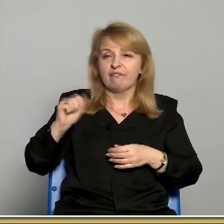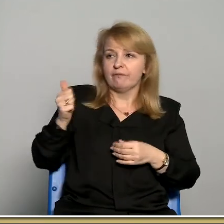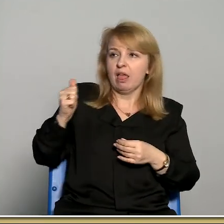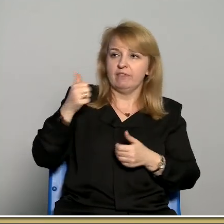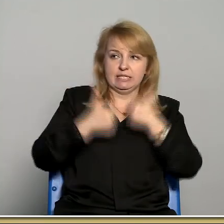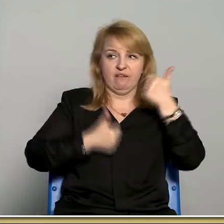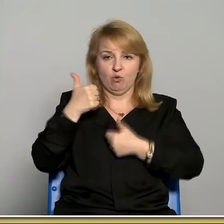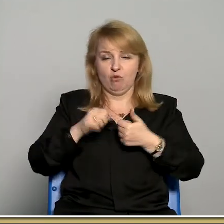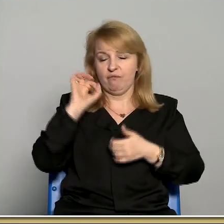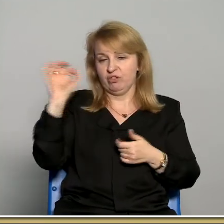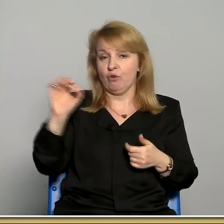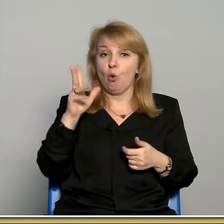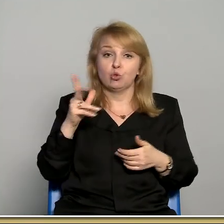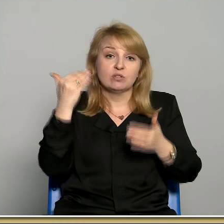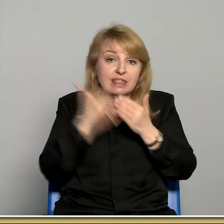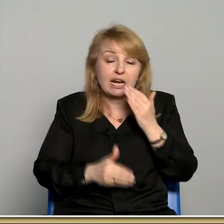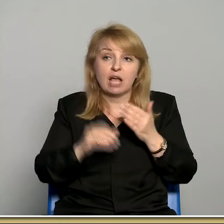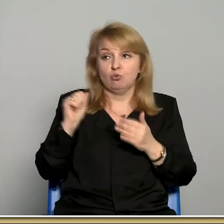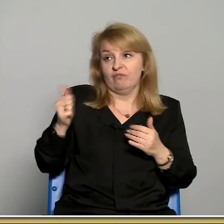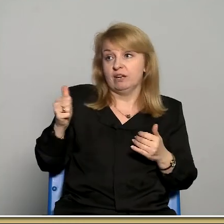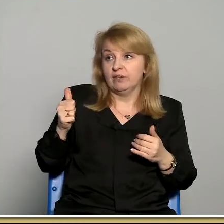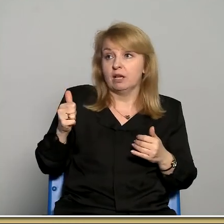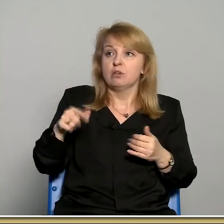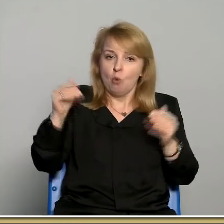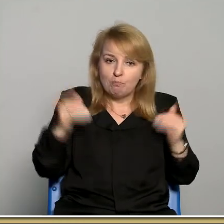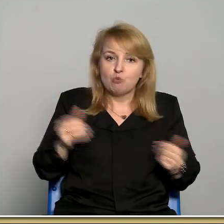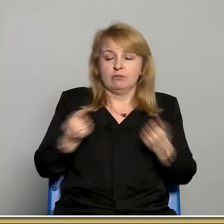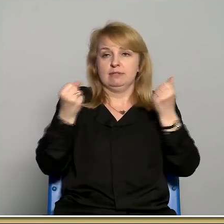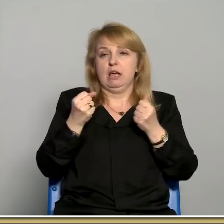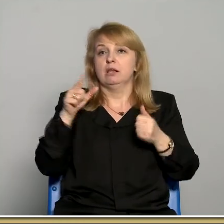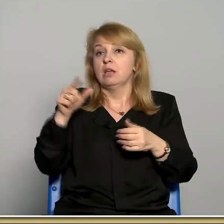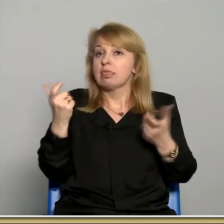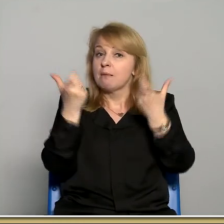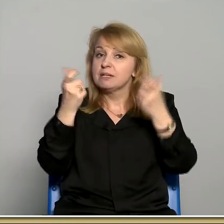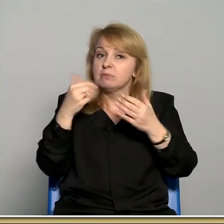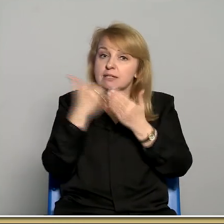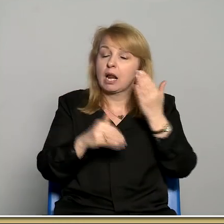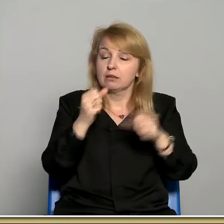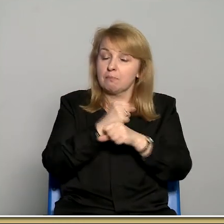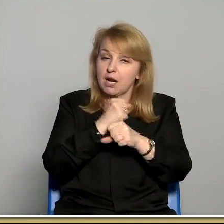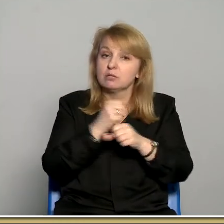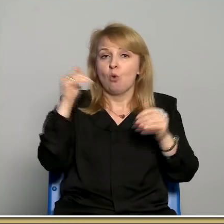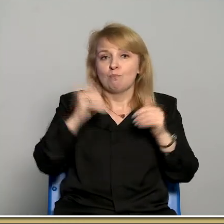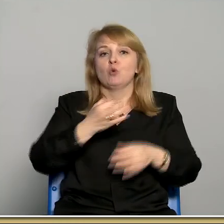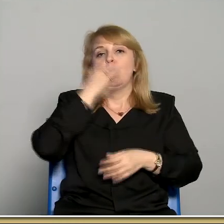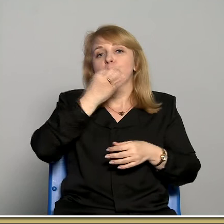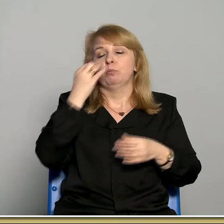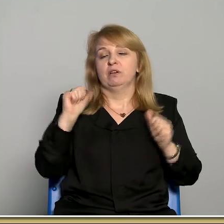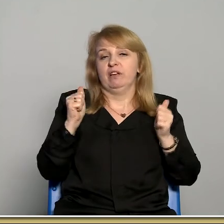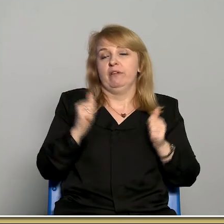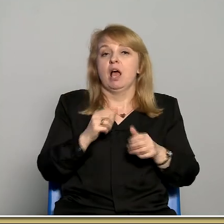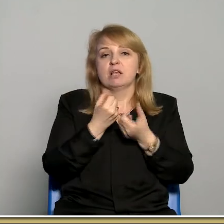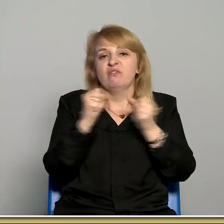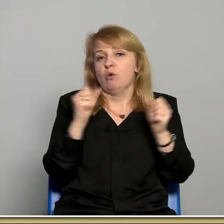które utraciły kompetencje i w związku z powyższym zagrożone są ewentualnym zwolnieniem